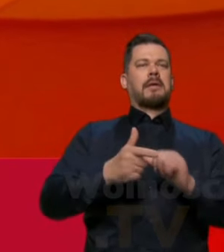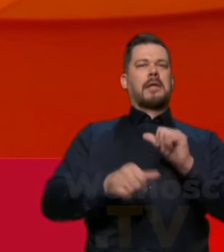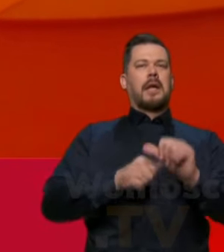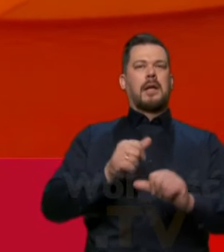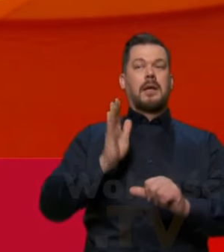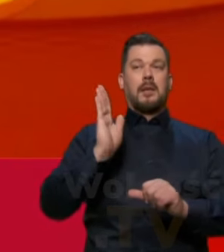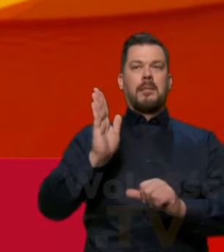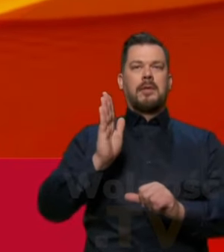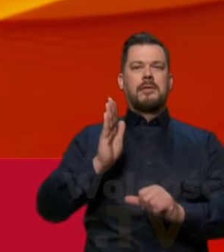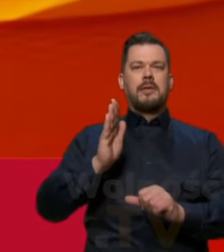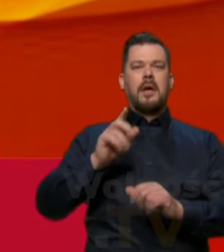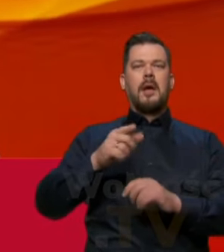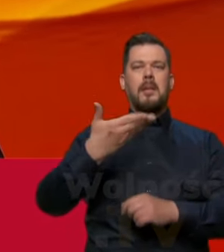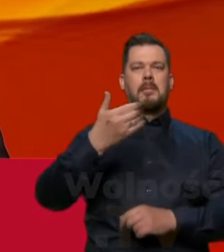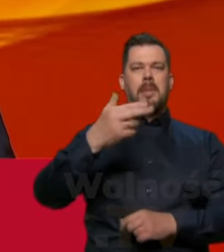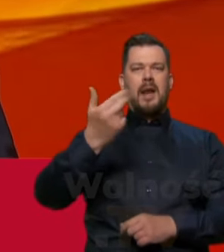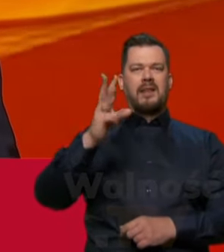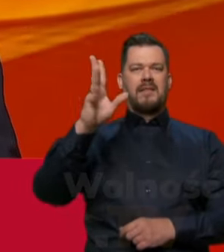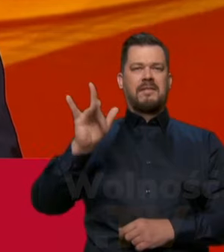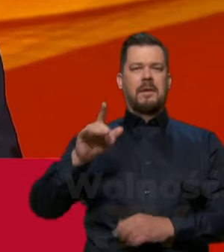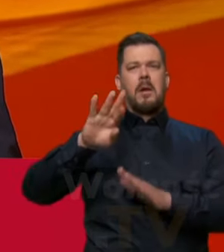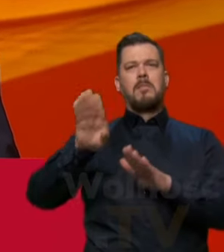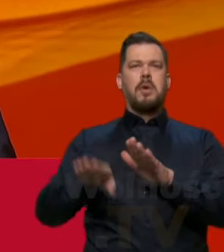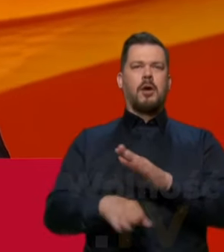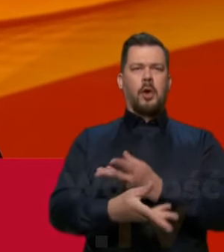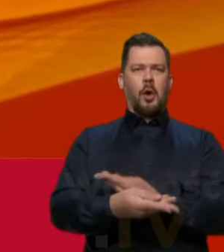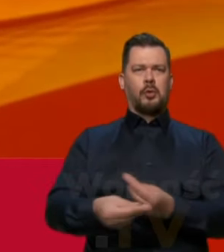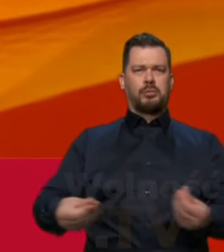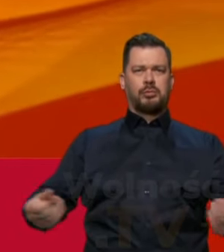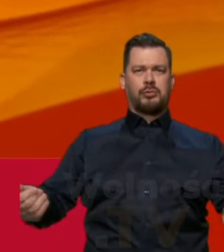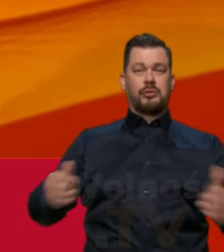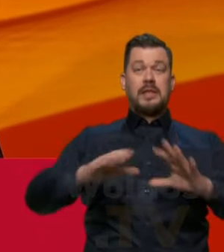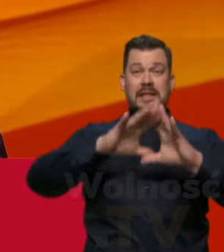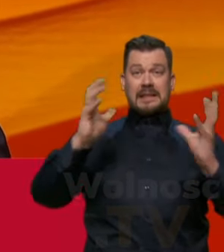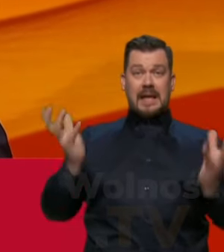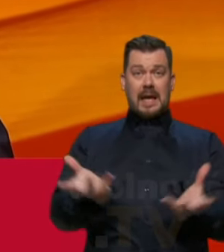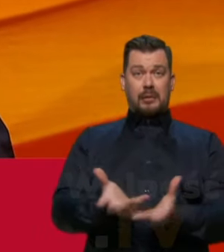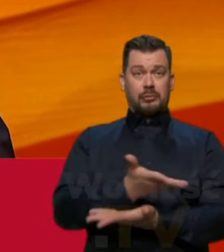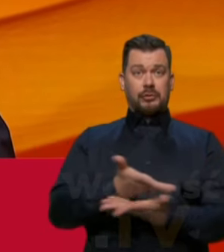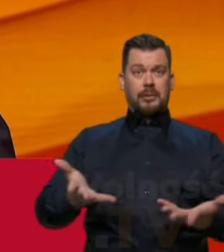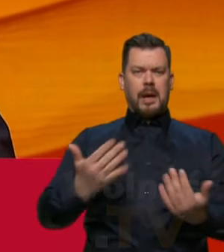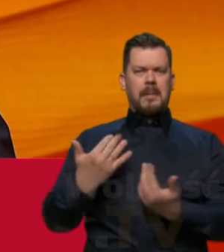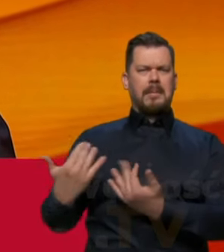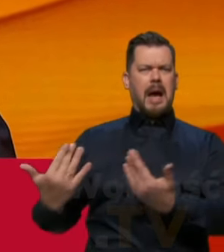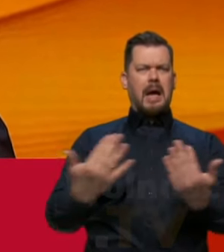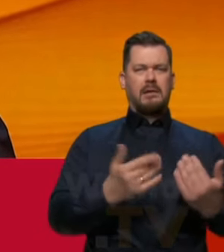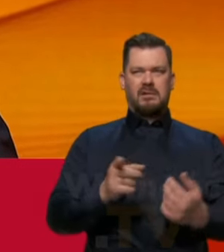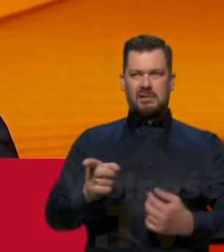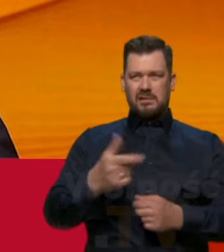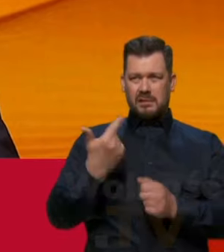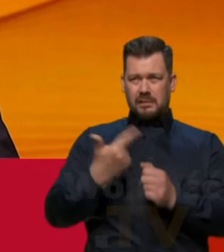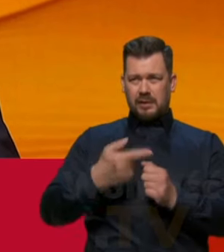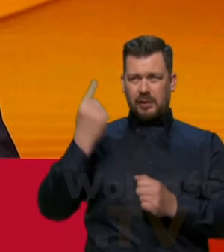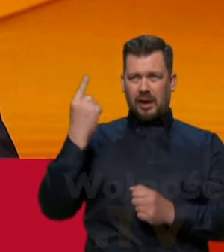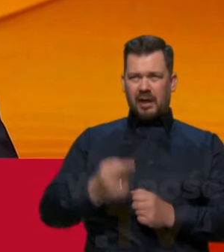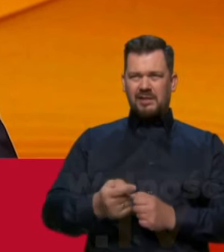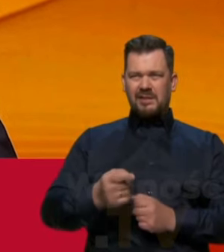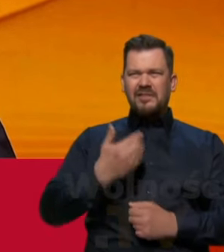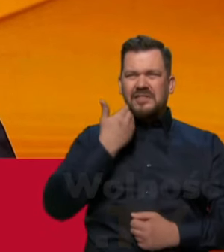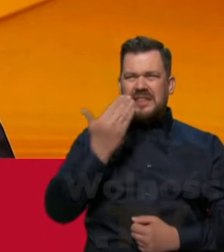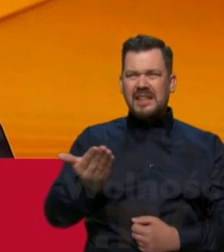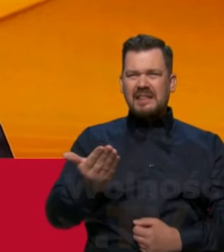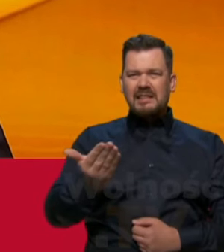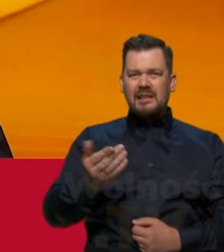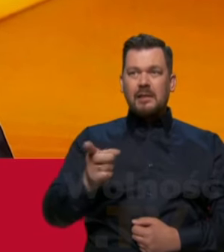będą pod wodą, bo się wszystko roztopi, prawda? Że ziemia tam płonie, czy co ona tam jeszcze robi. Czy panu po prostu nie jest wstyd, że będą za